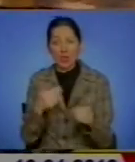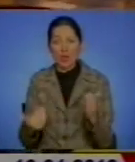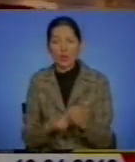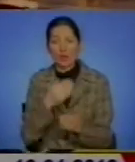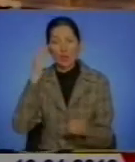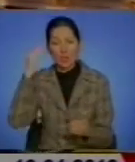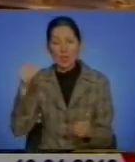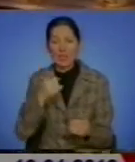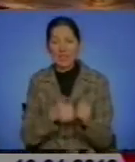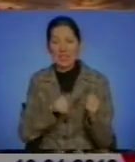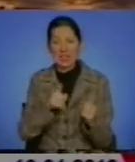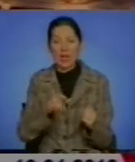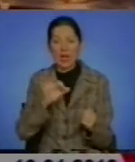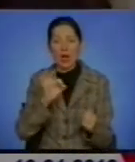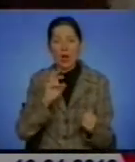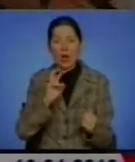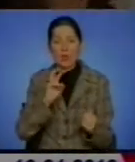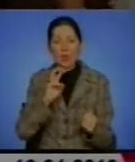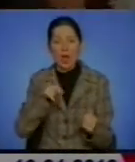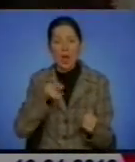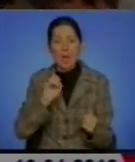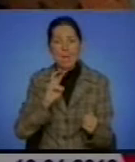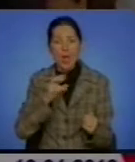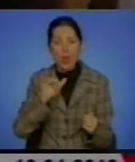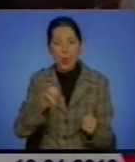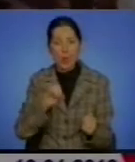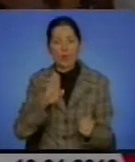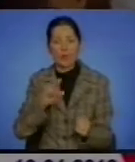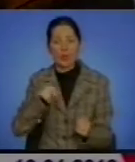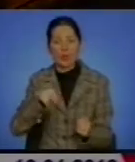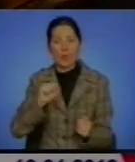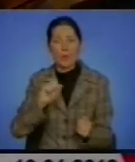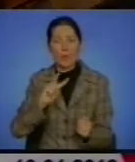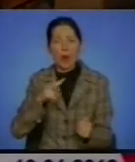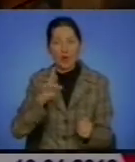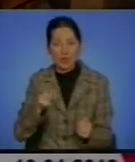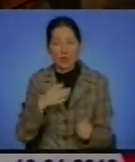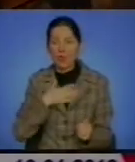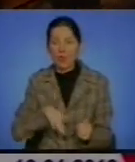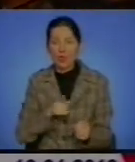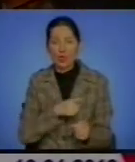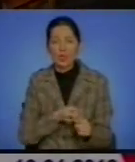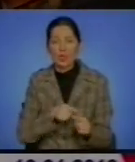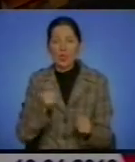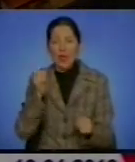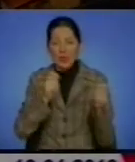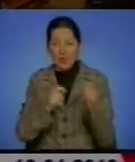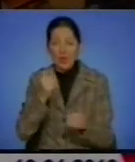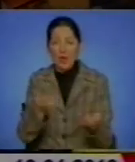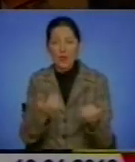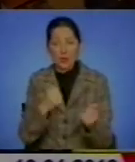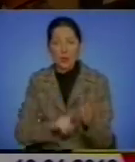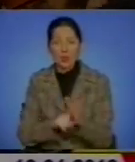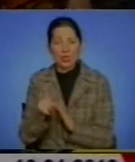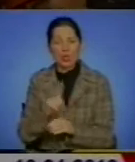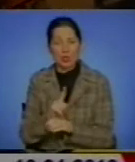Віктор Павлік. Приємно, що свій початок фестиваль бере саме з Тернополя. 20 років фестивалю, котрий відбувається